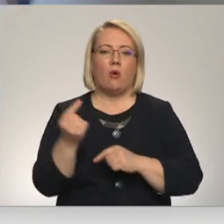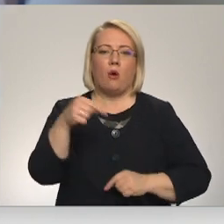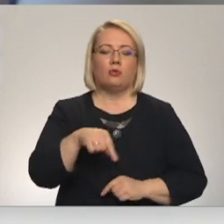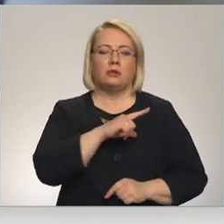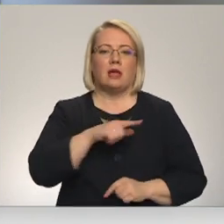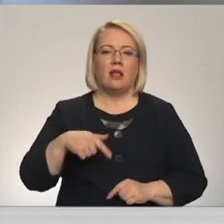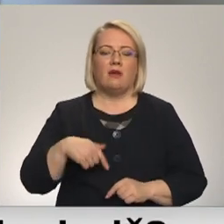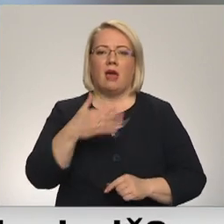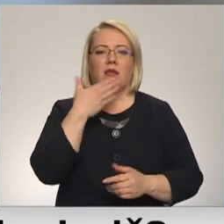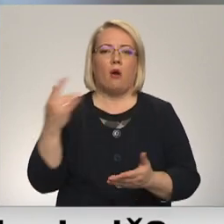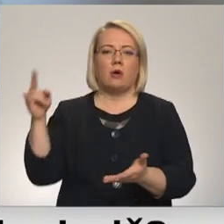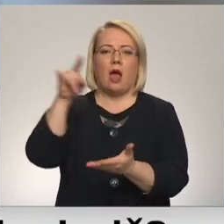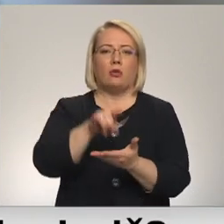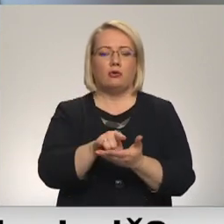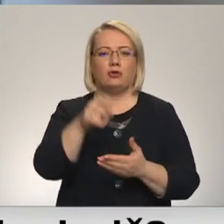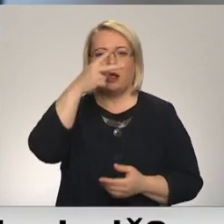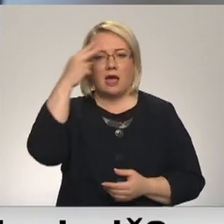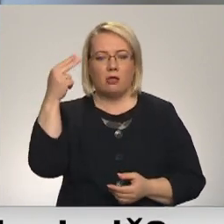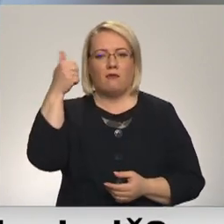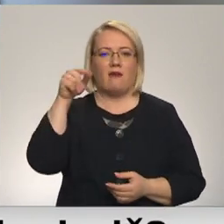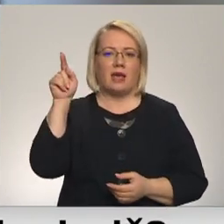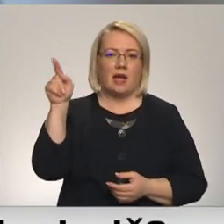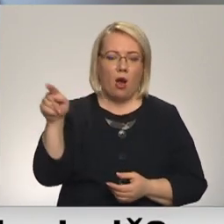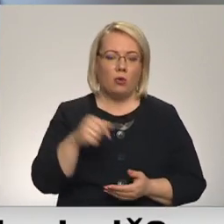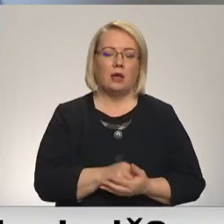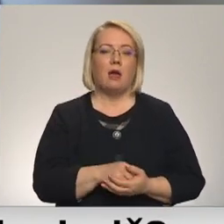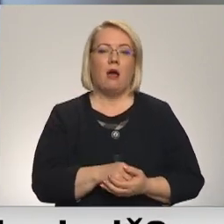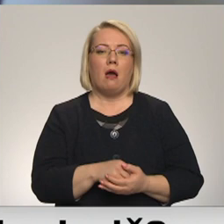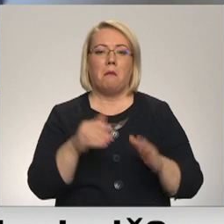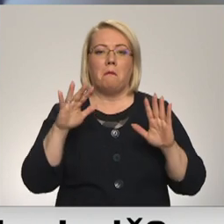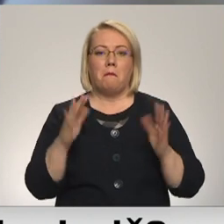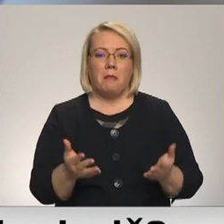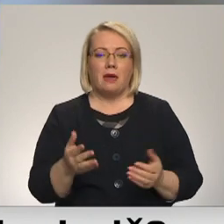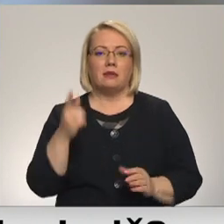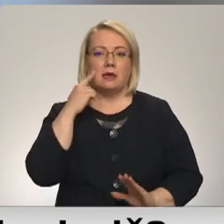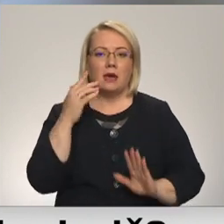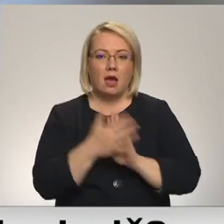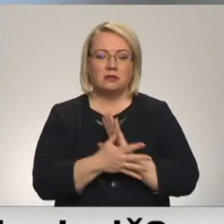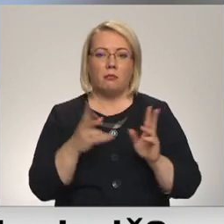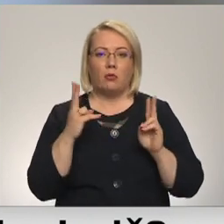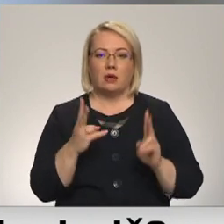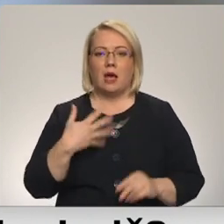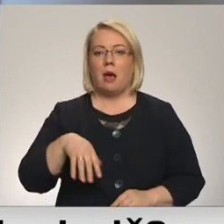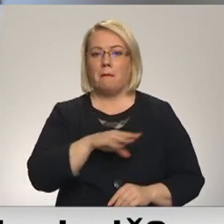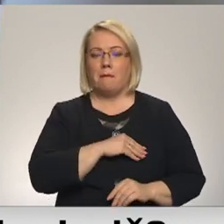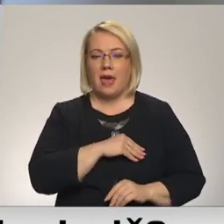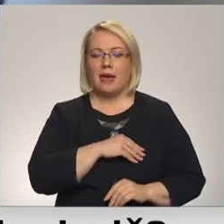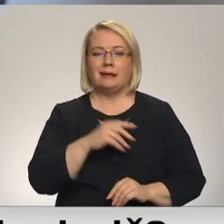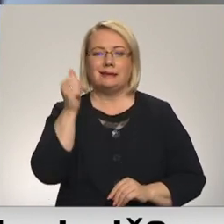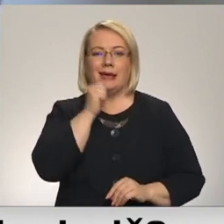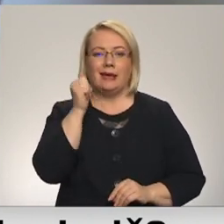nav jānolaižās Lietuvā vai Igaunijā, jā. Bet nu, jāsaprot, ka mēs esam ikdienas